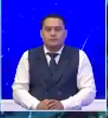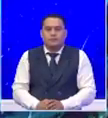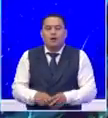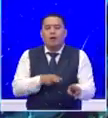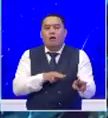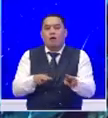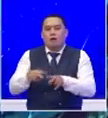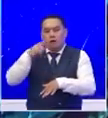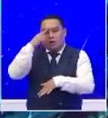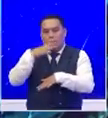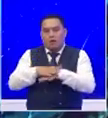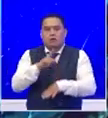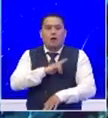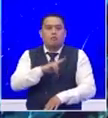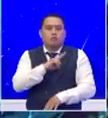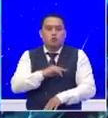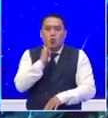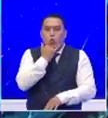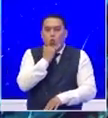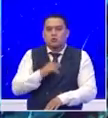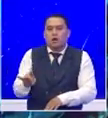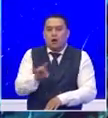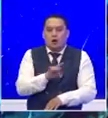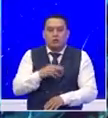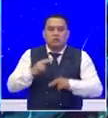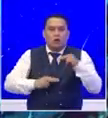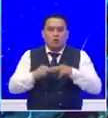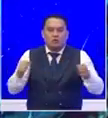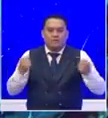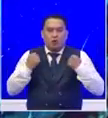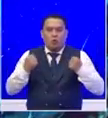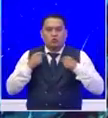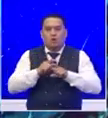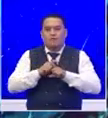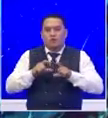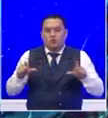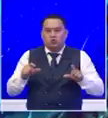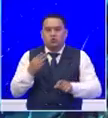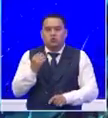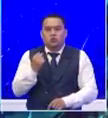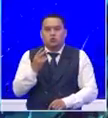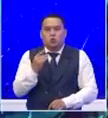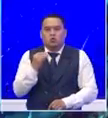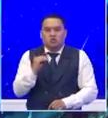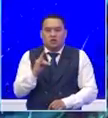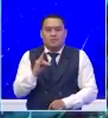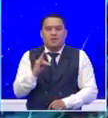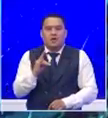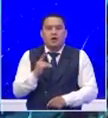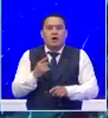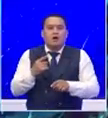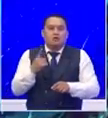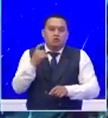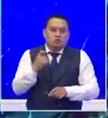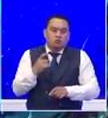Проконтролировал аким области во время рабочей поездки в Уйгурский район ход строительства физкультурно-оздоровительного комплекса в селе Шонжа. Это один из